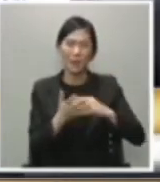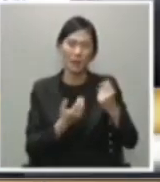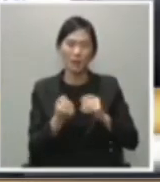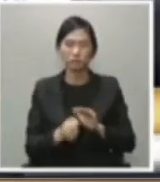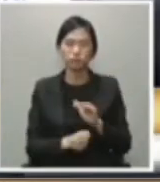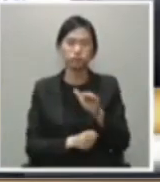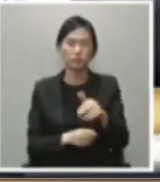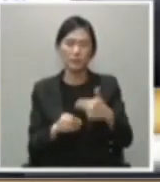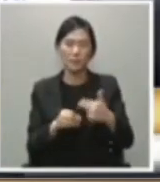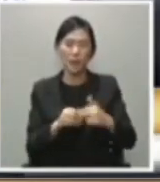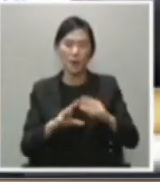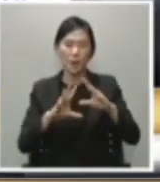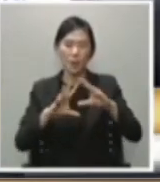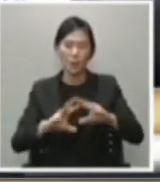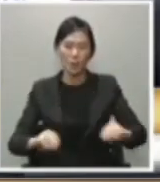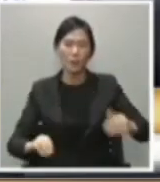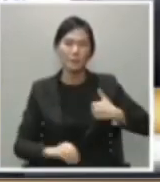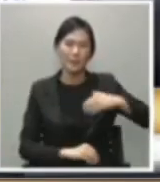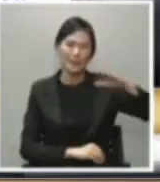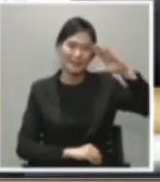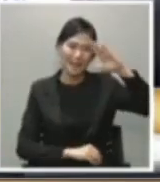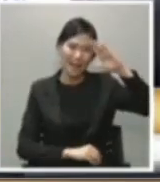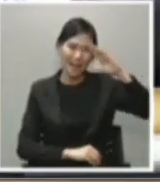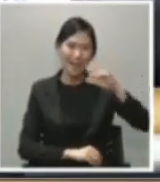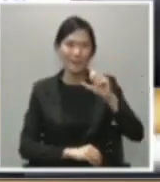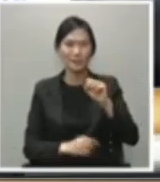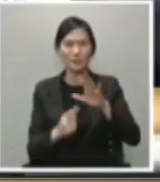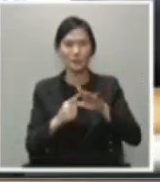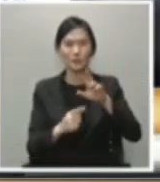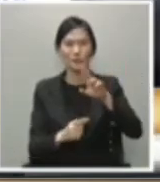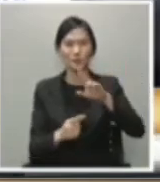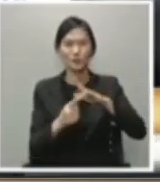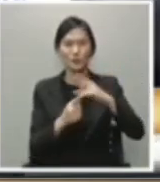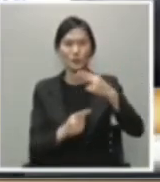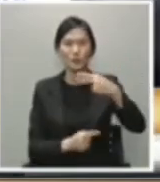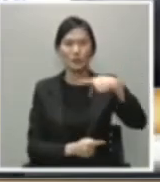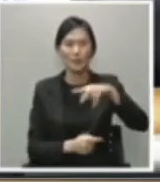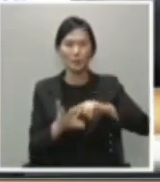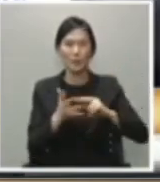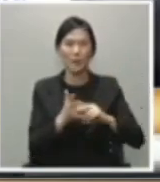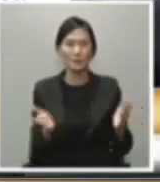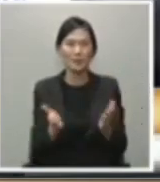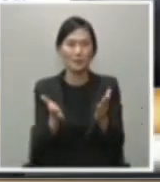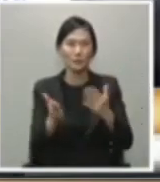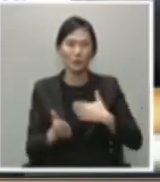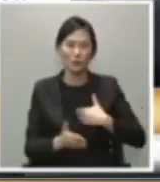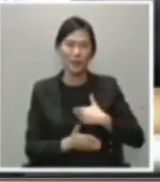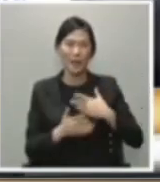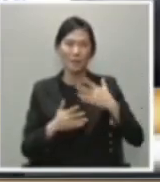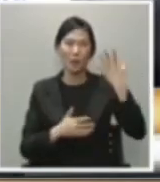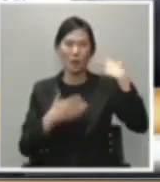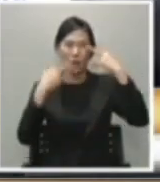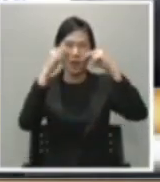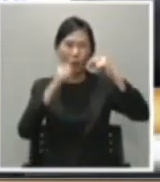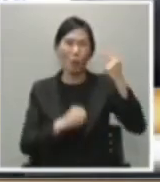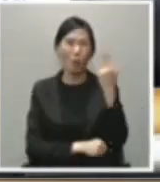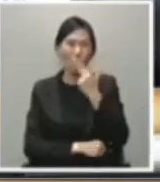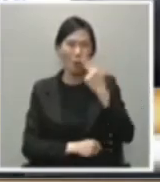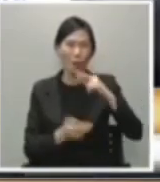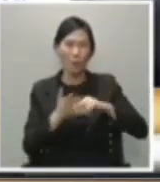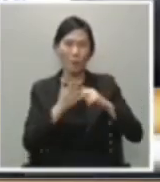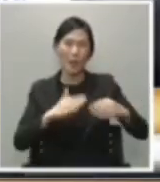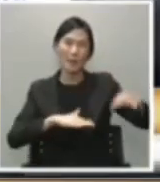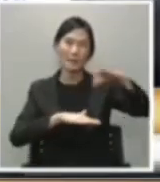ดครับมีทหารมีท่านสุเทพมากระชากลงแล้วดันท่านอภิสิทธิ์ขึ้นขับขับรถประเทศไทยไม่ไกลครับรถต้องหยุด